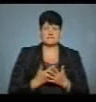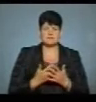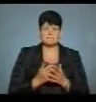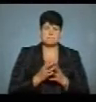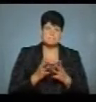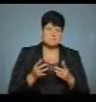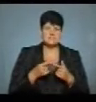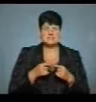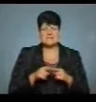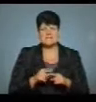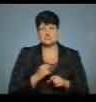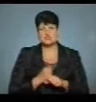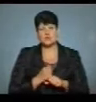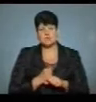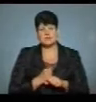технічних робіт